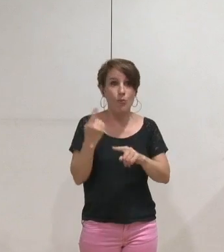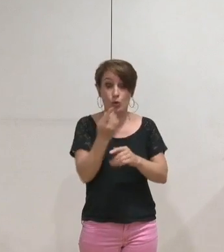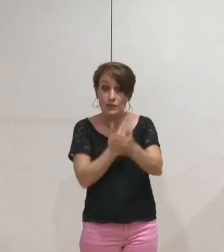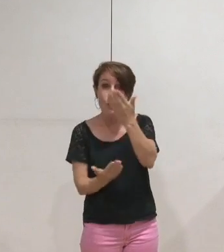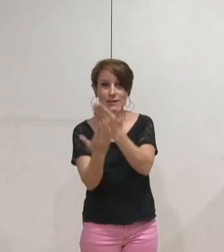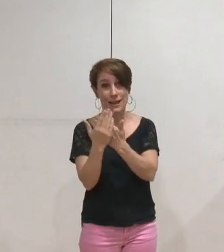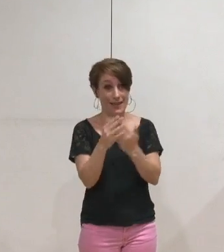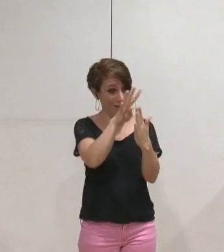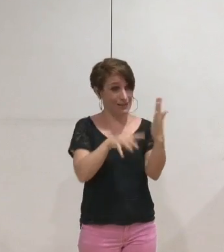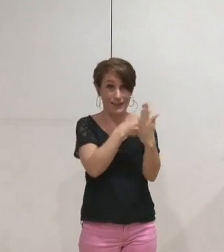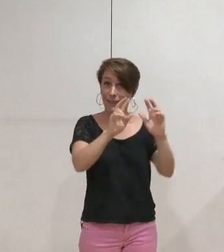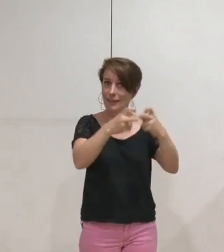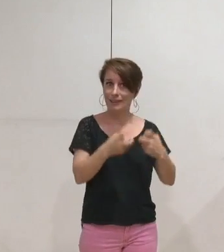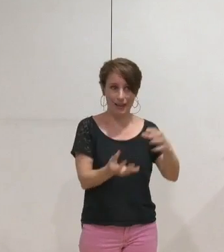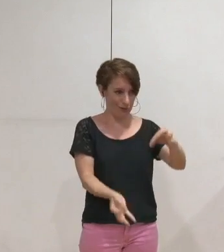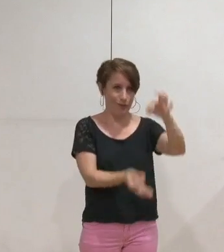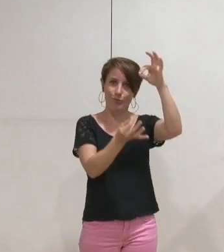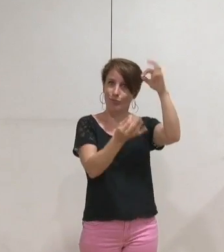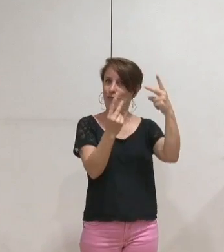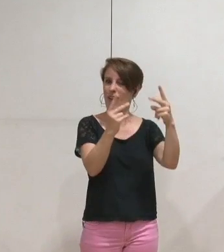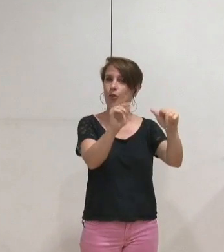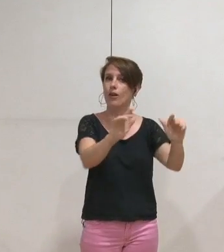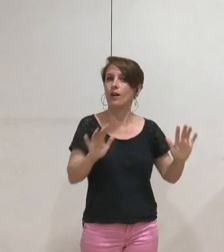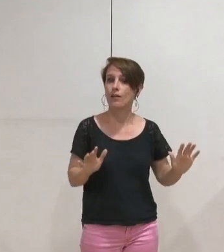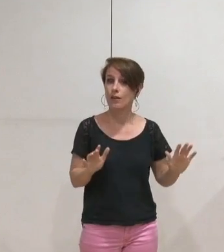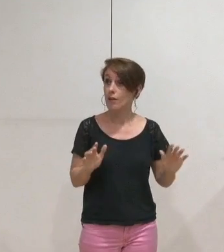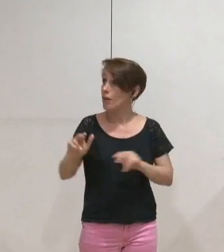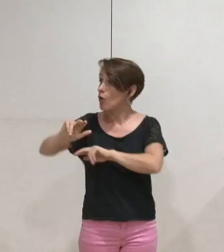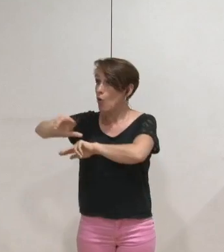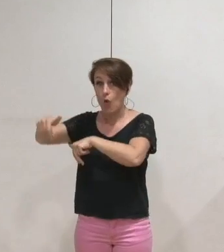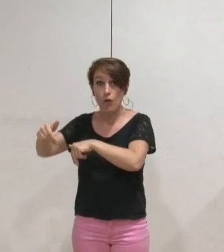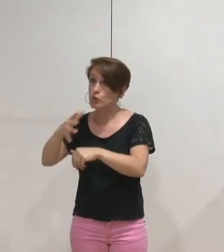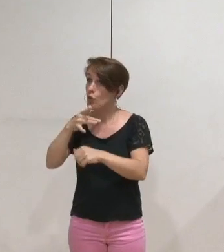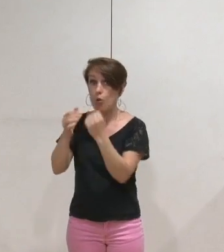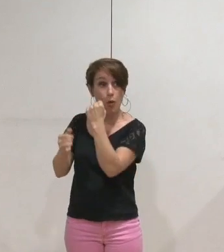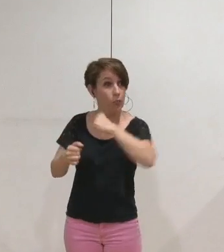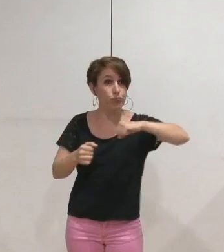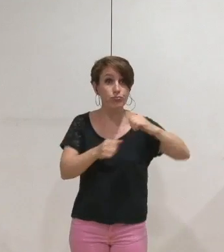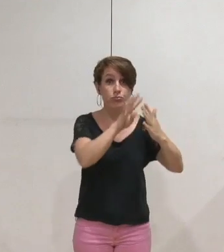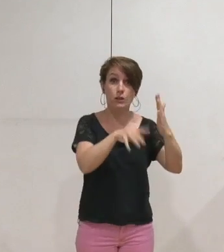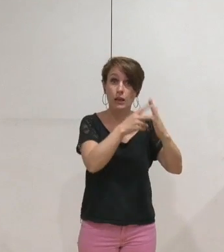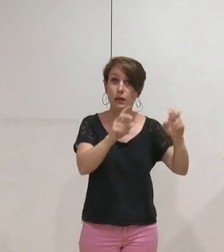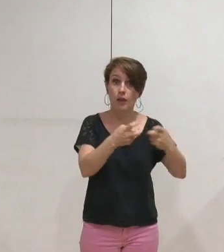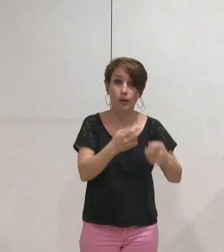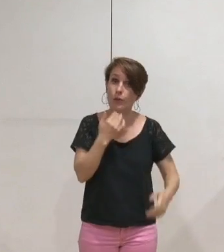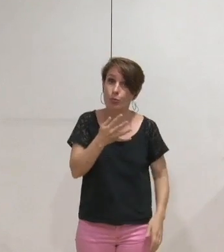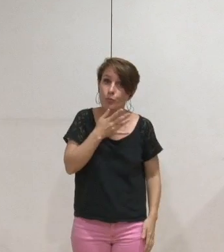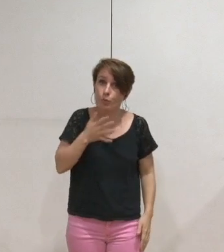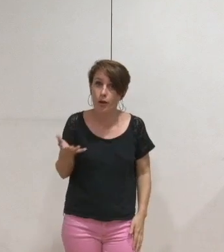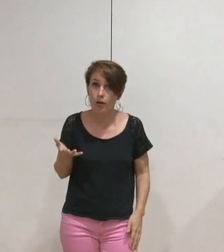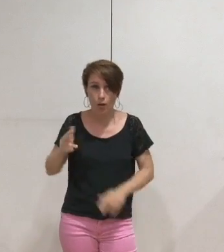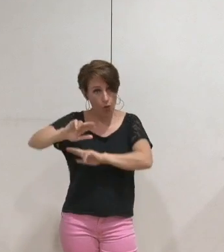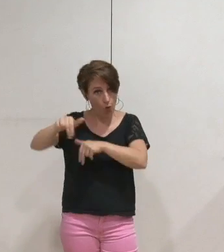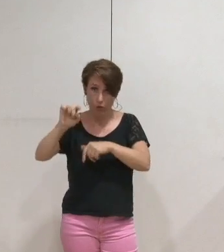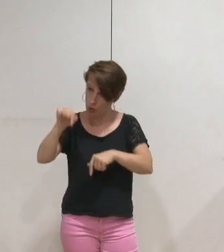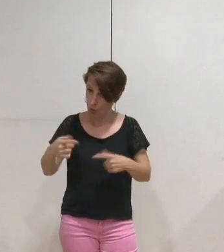tarifaire donc les conventions ne pourront pas déroger les conventions doivent être prises en application de la